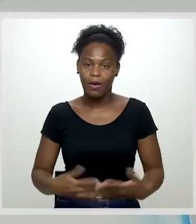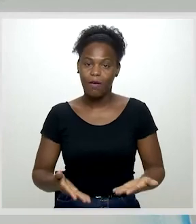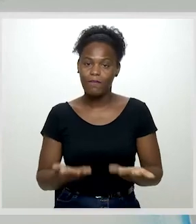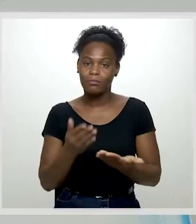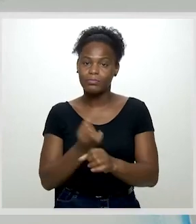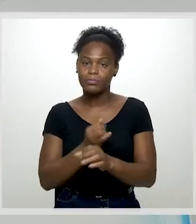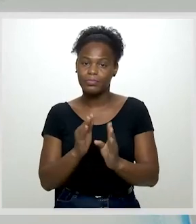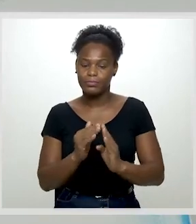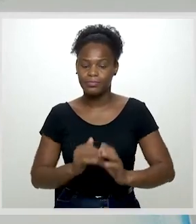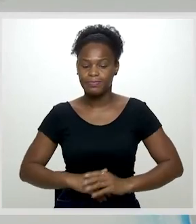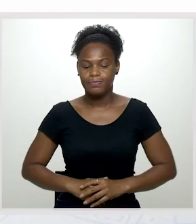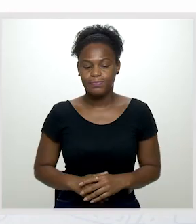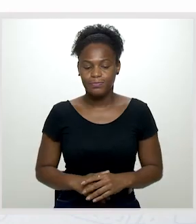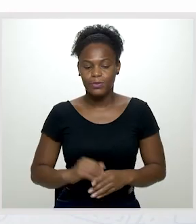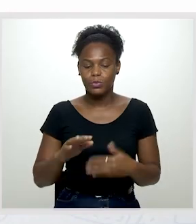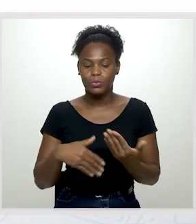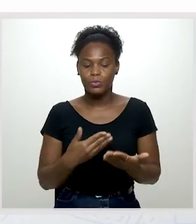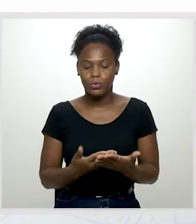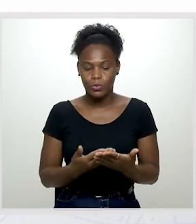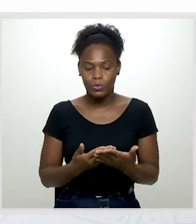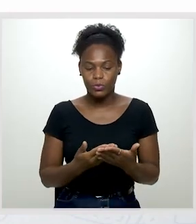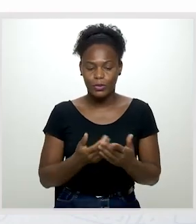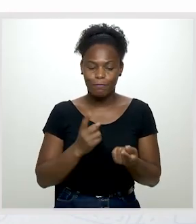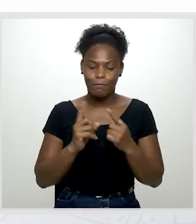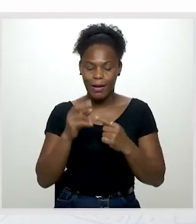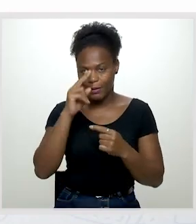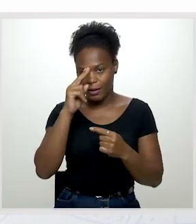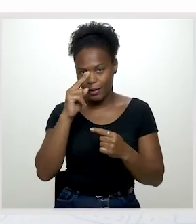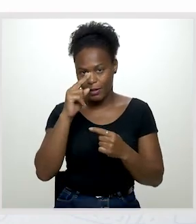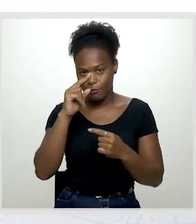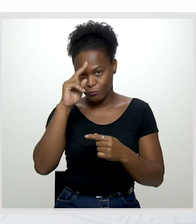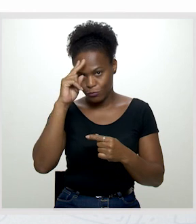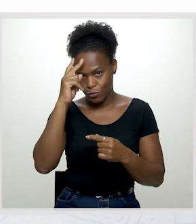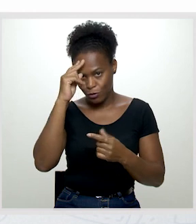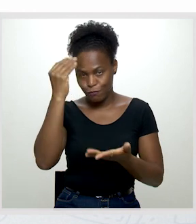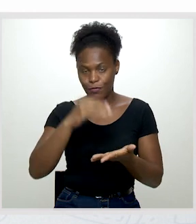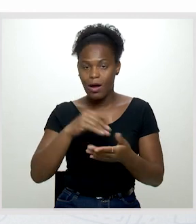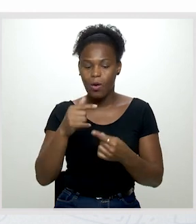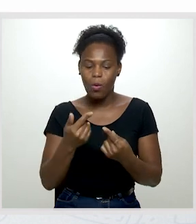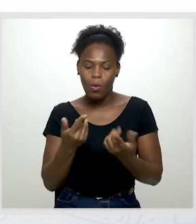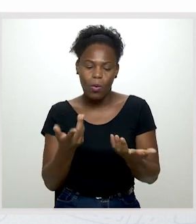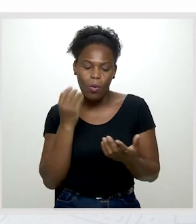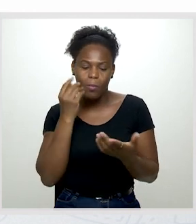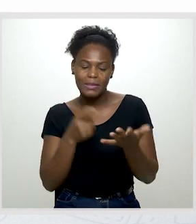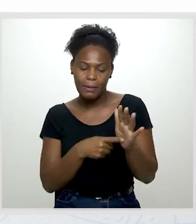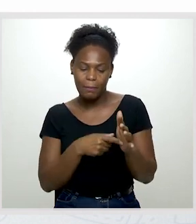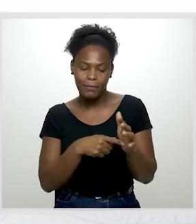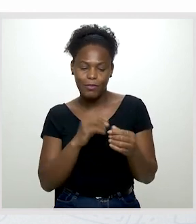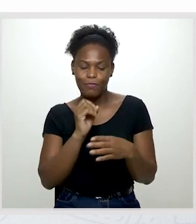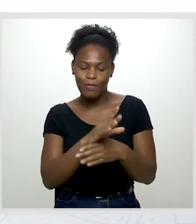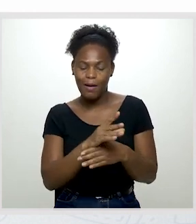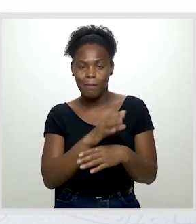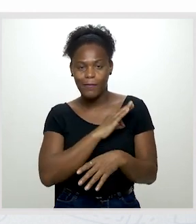Passons au devoir. Propose des devinettes ou énigmes comme dans l'exemple et envoie-les au